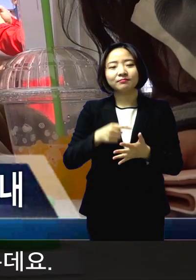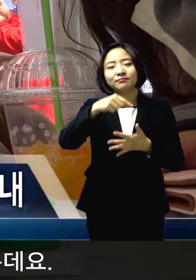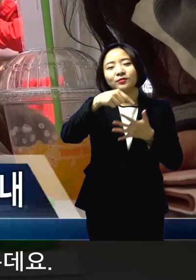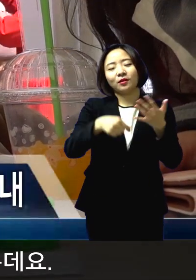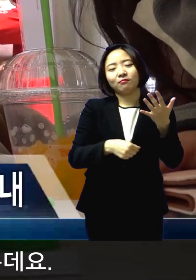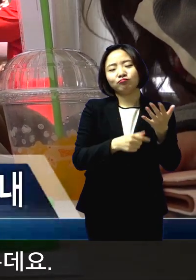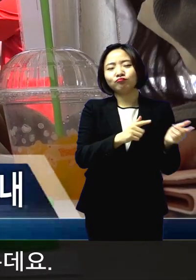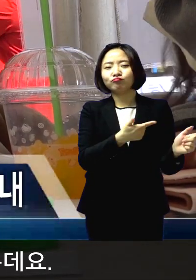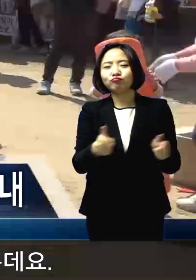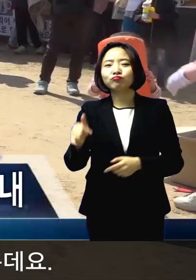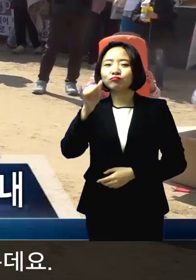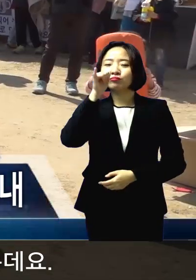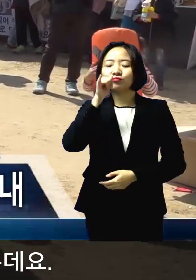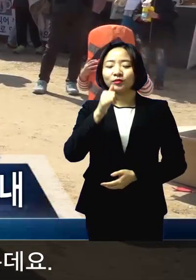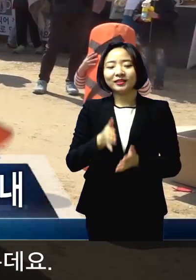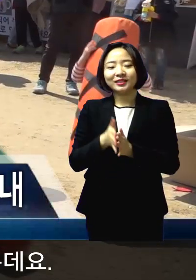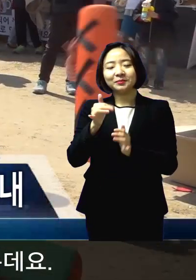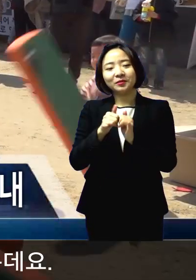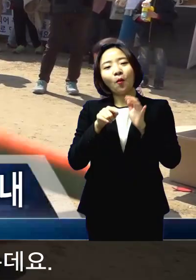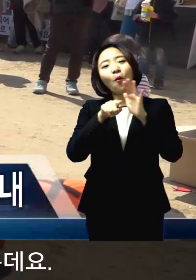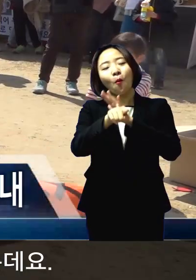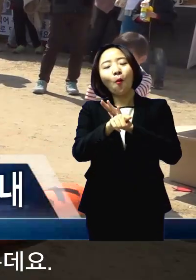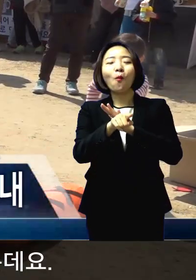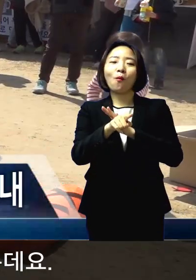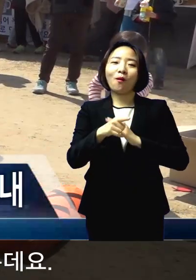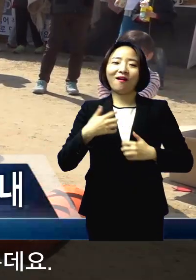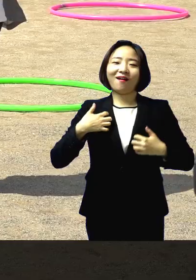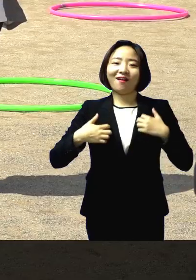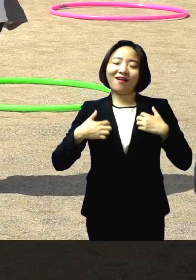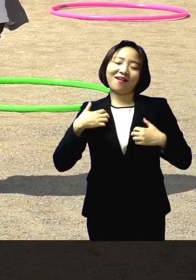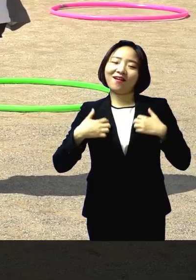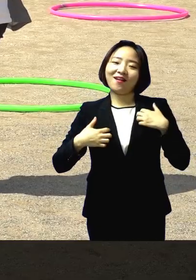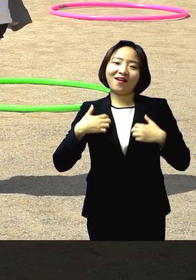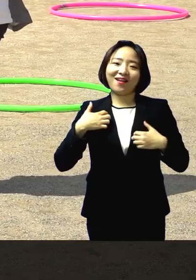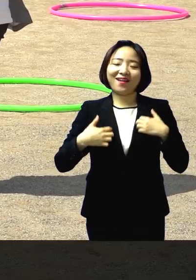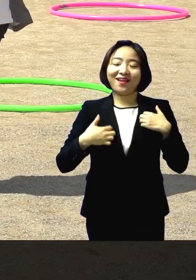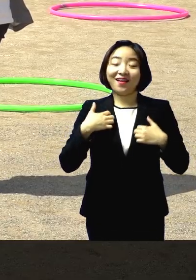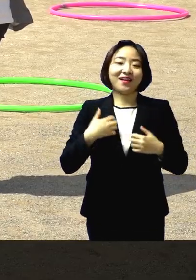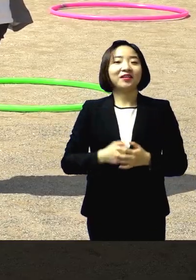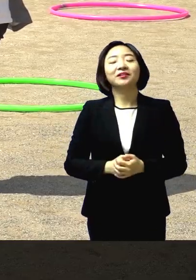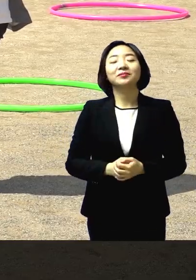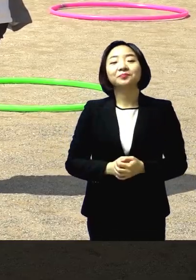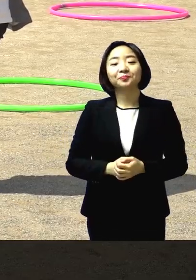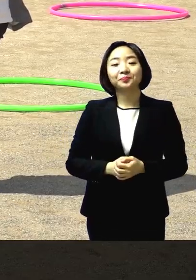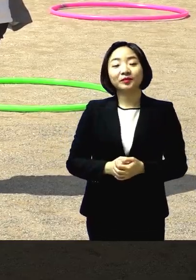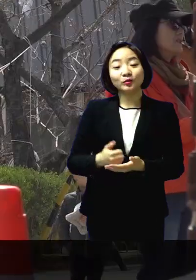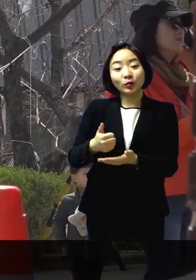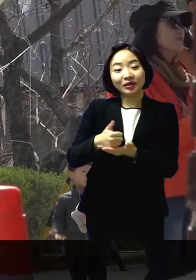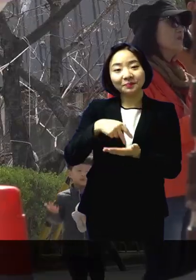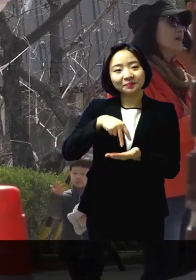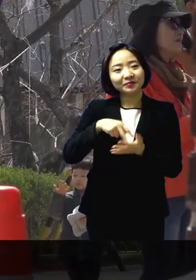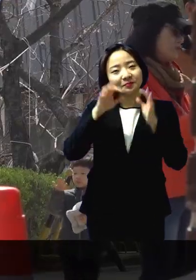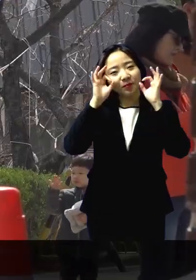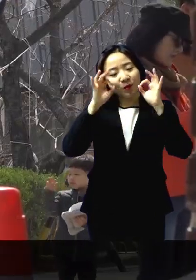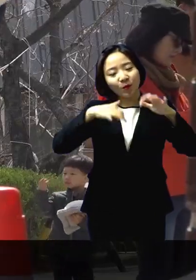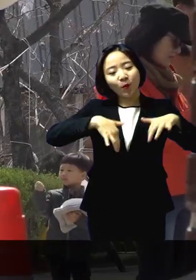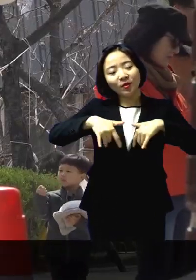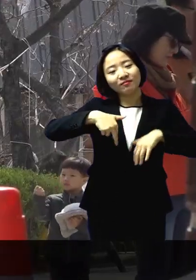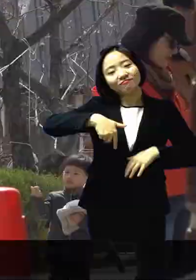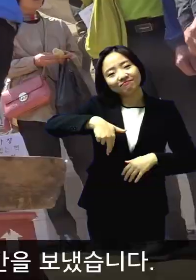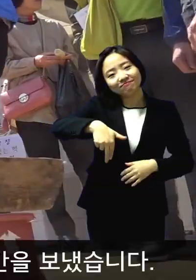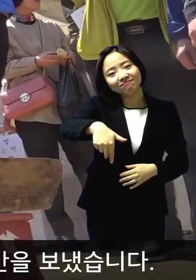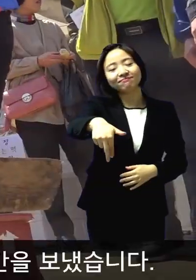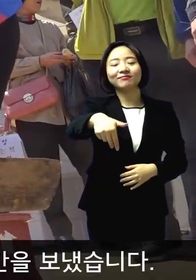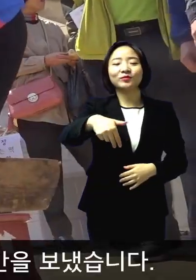다채로운 프로그램들이 진행되어 시민들의 큰 호응을 얻었는데요. 벚꽃 축제장을 찾은 방문객들은 만개한 벚꽃길을